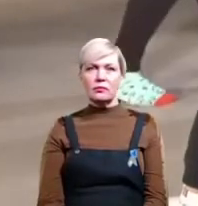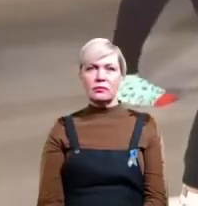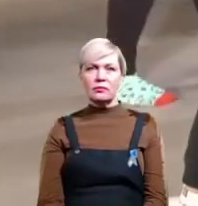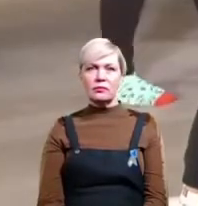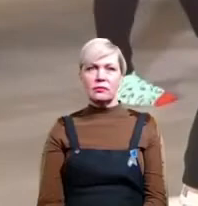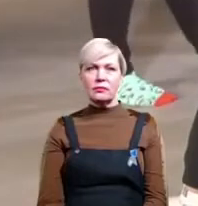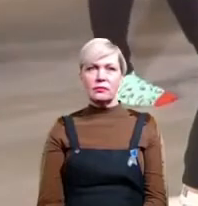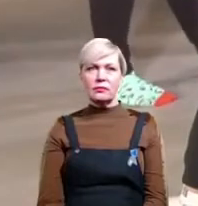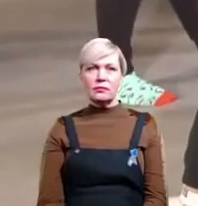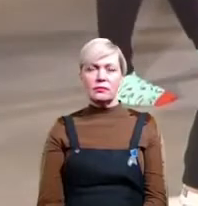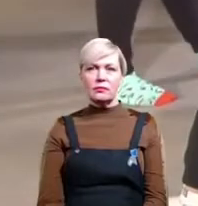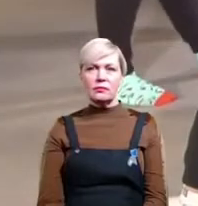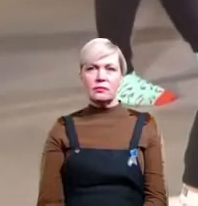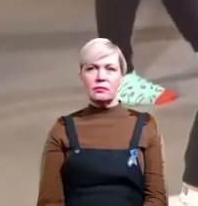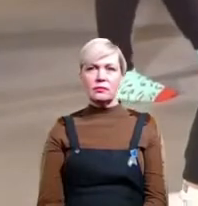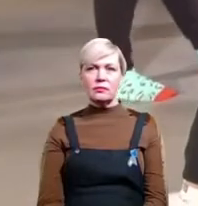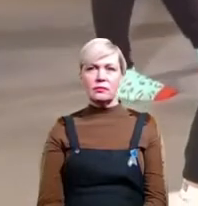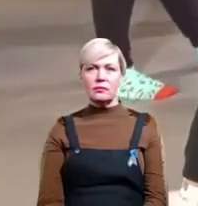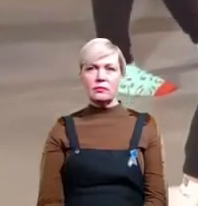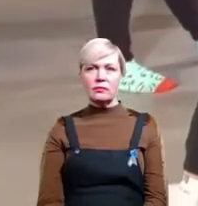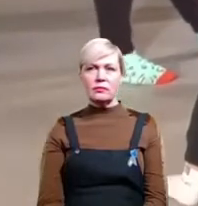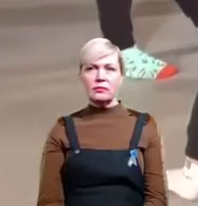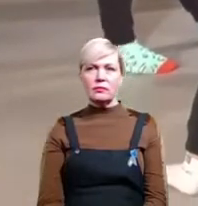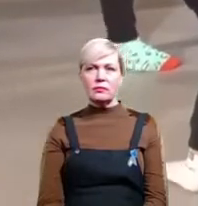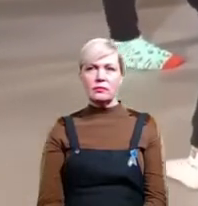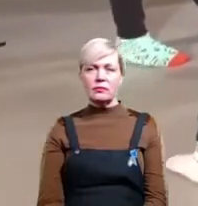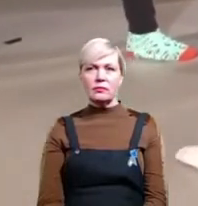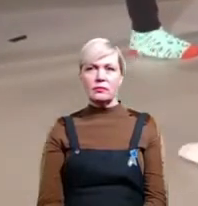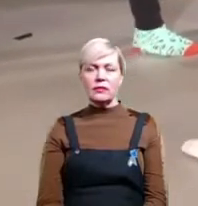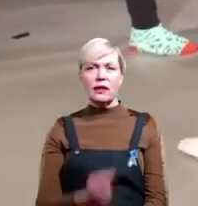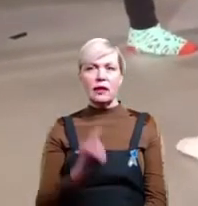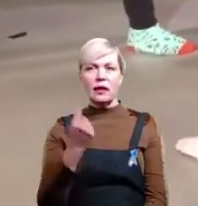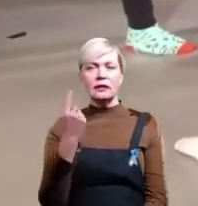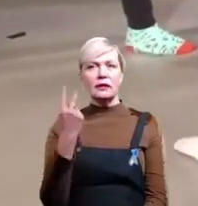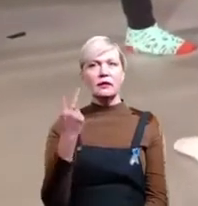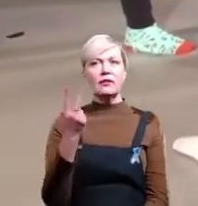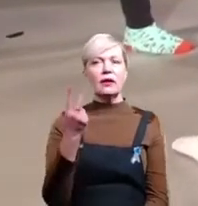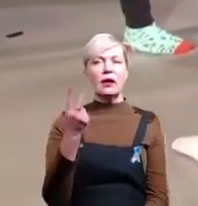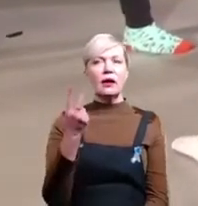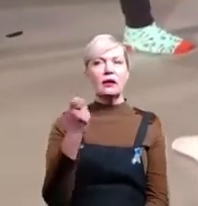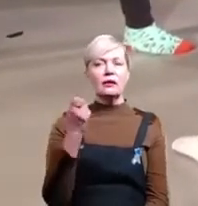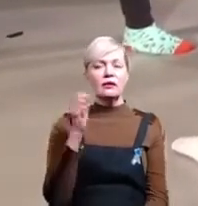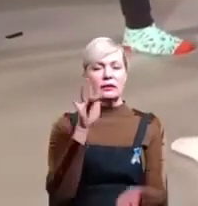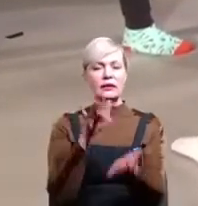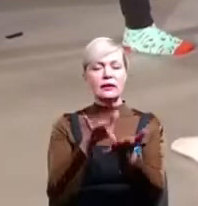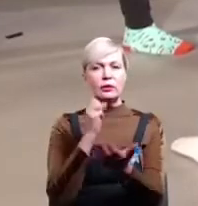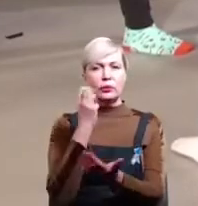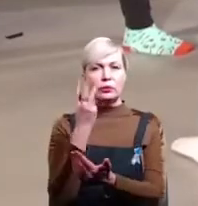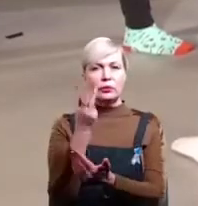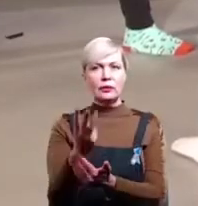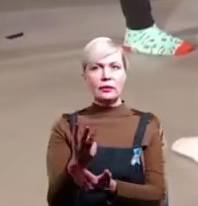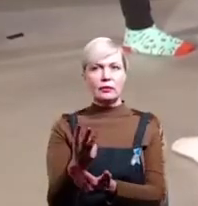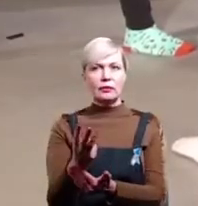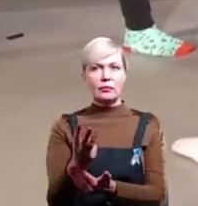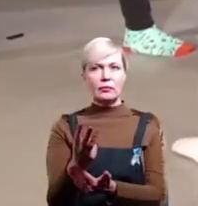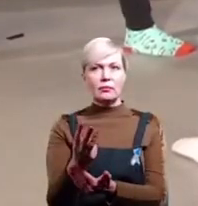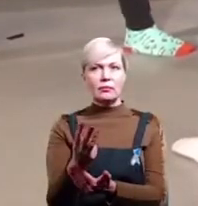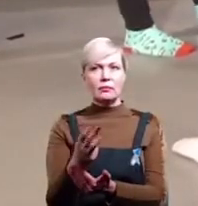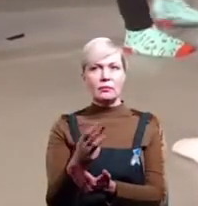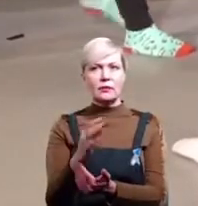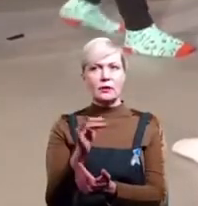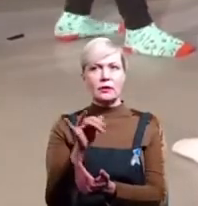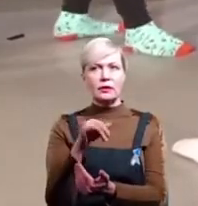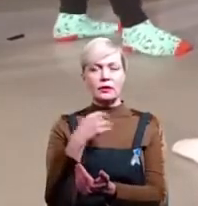раз, к зрителю два, к центр три и